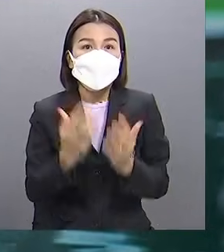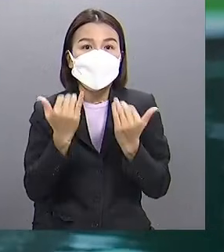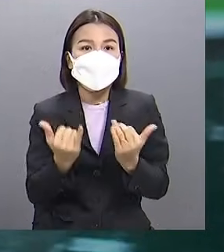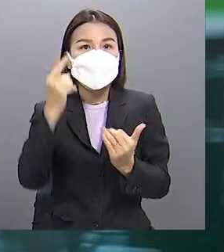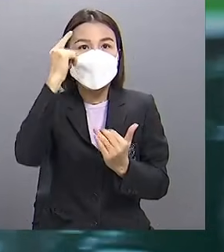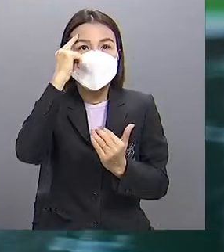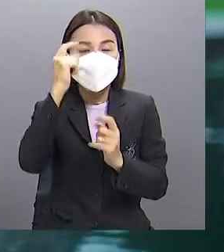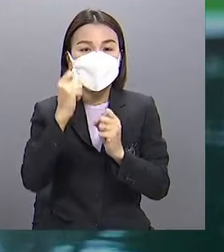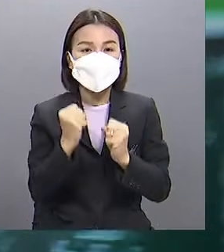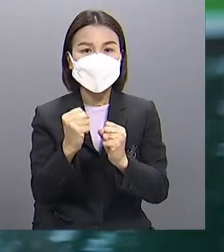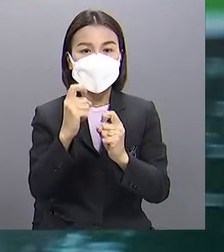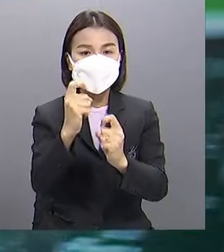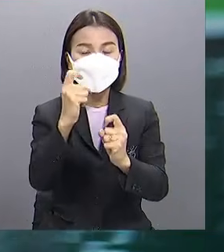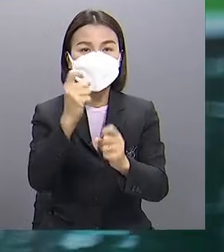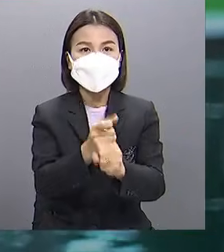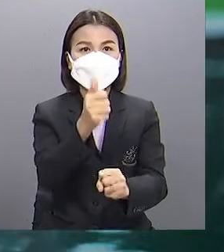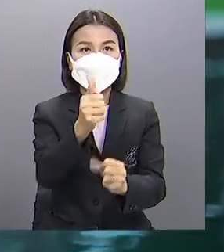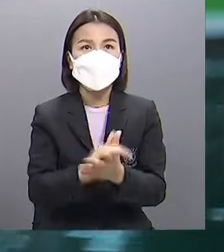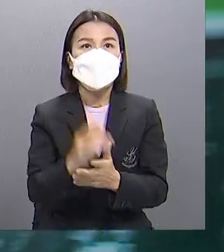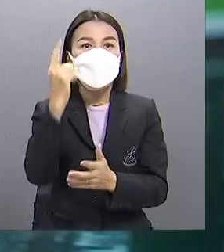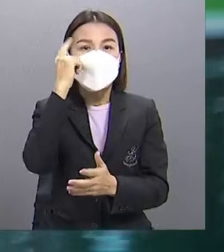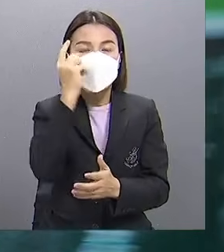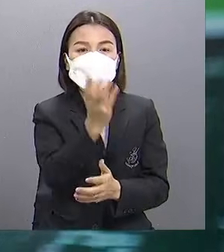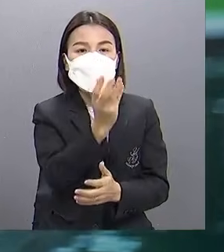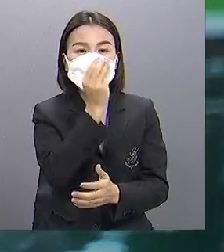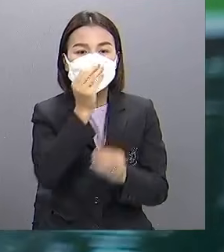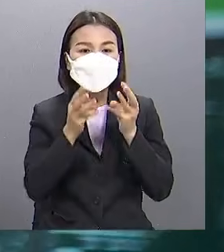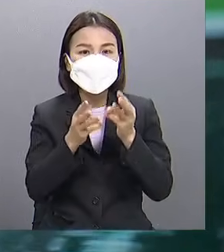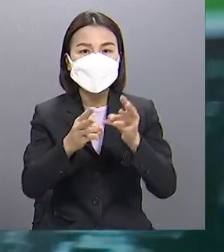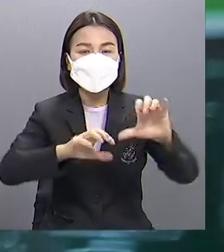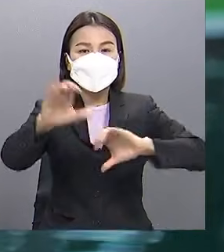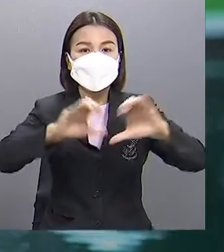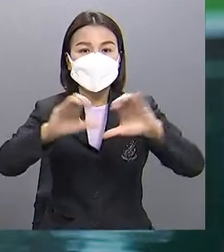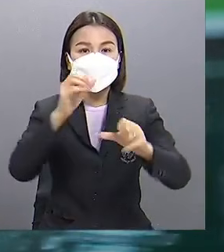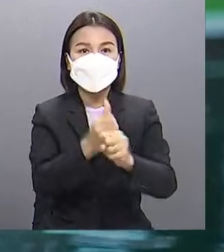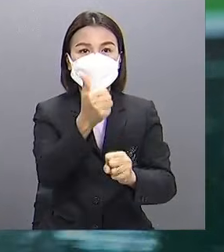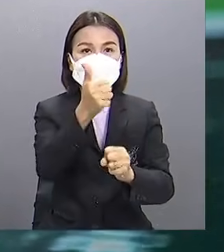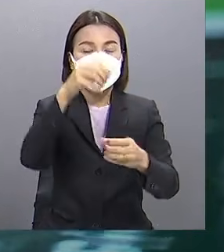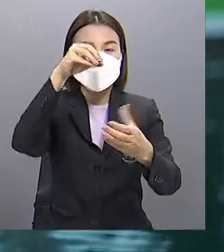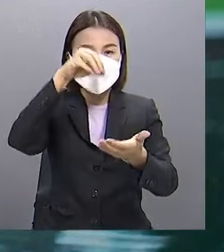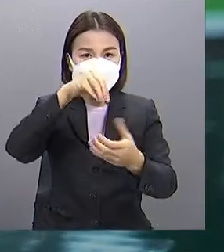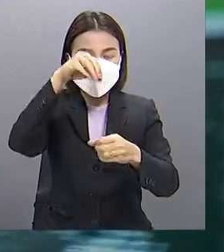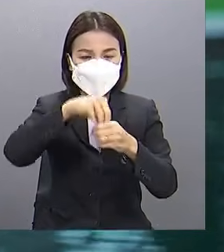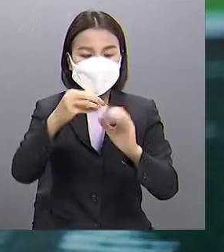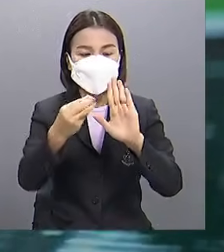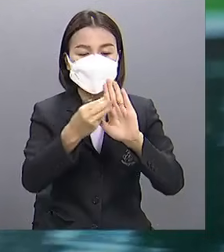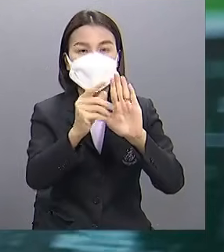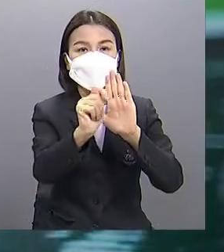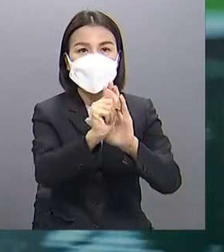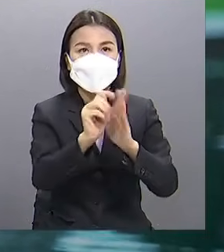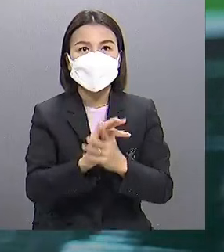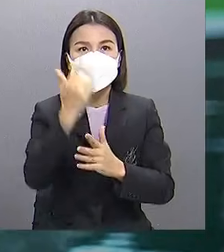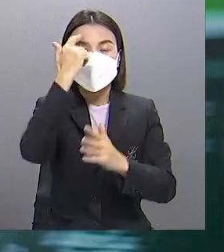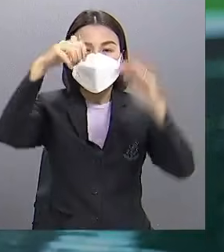ไปเรียนรู้วิธีการจัดการรับมือกับภัยพิบัติกันที่อำเภอแม่สอดจังหวัดตากค่ะภายหลังจากที่ฝนตกหนักและน้ำไหลวนเข้ามา